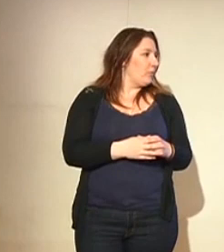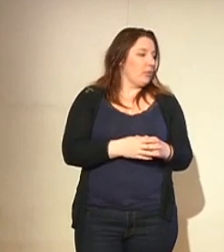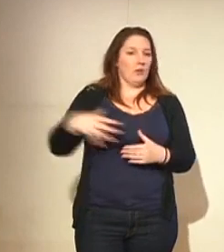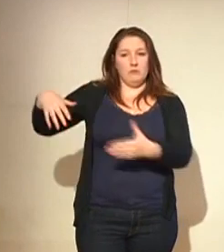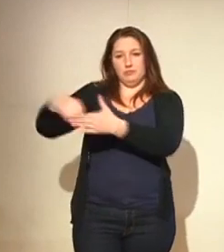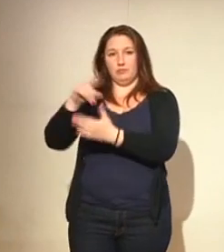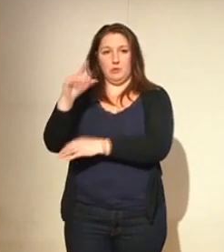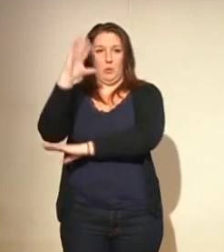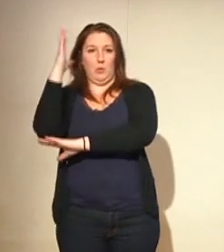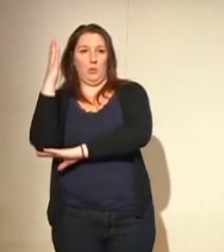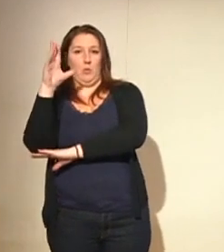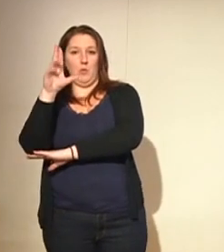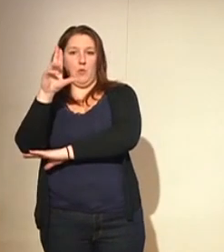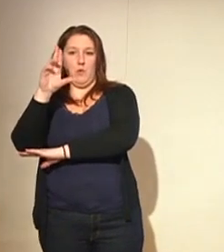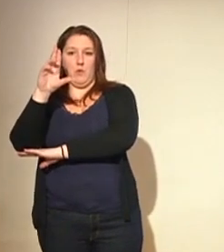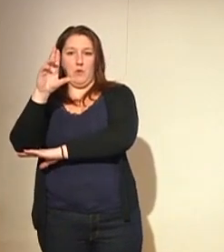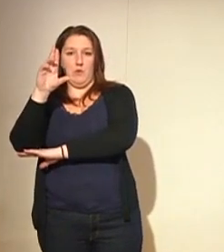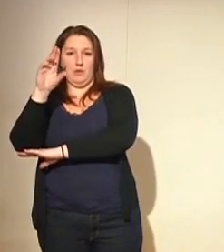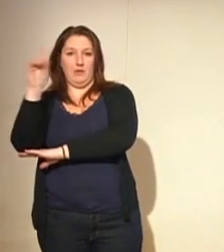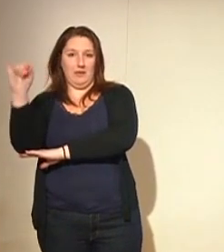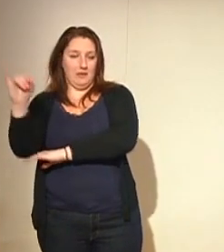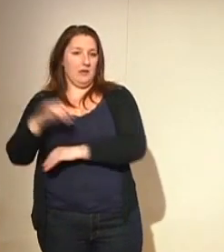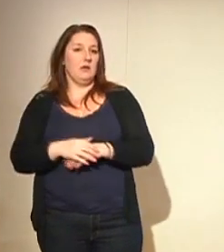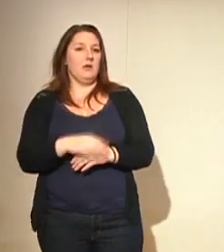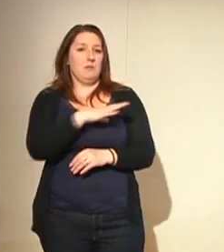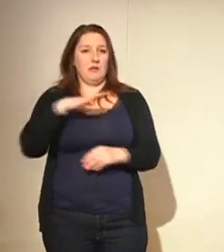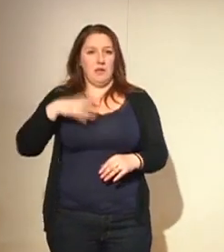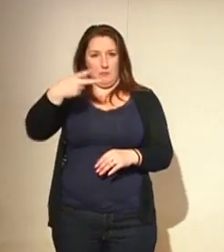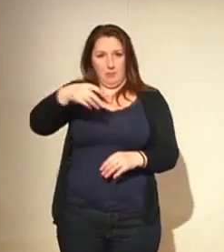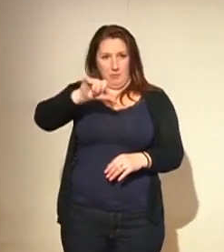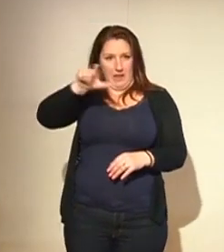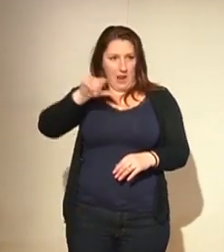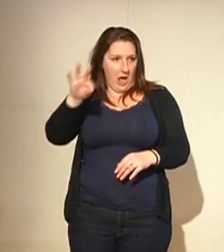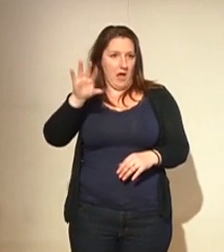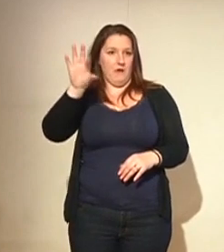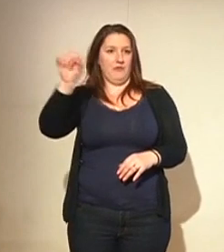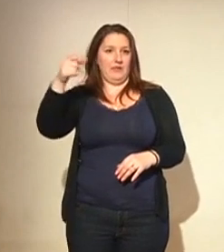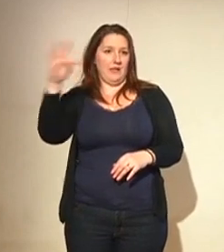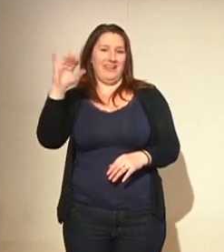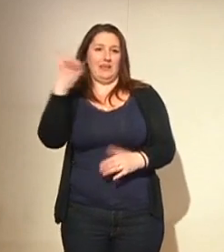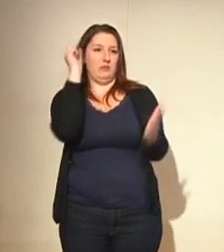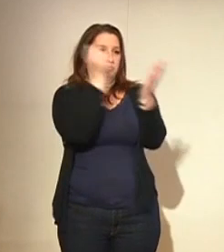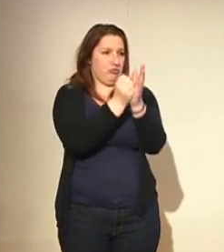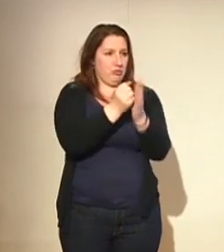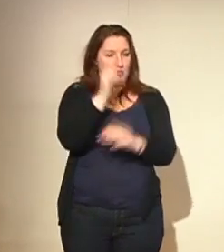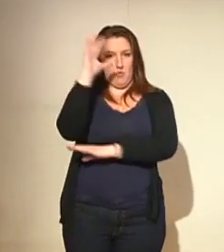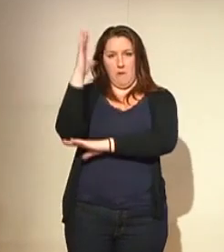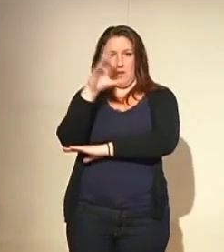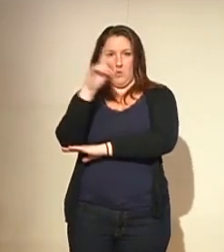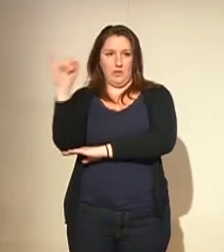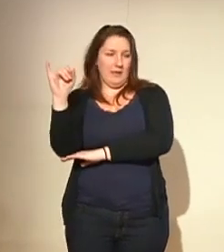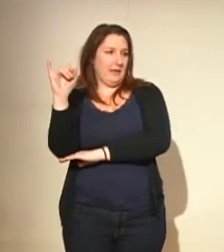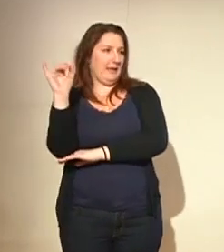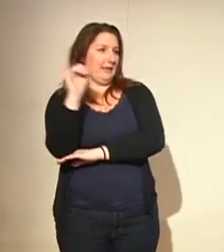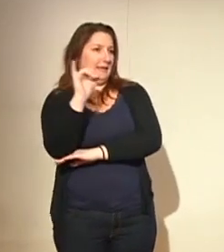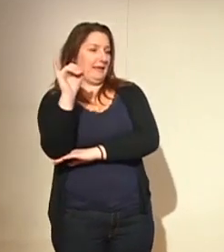part au vote UMP udi et Madame pélafiné qui est pour umpudi qui